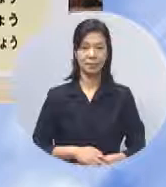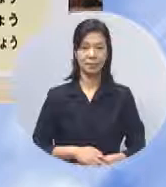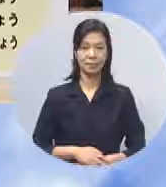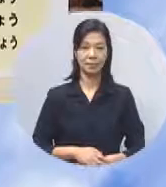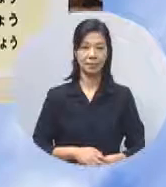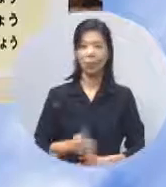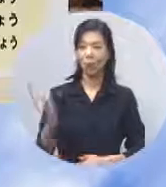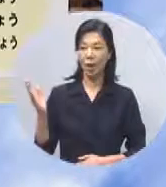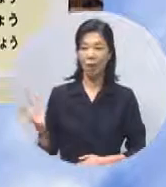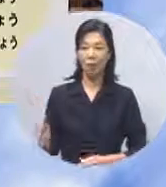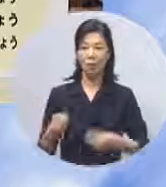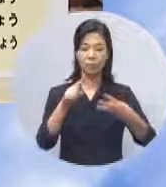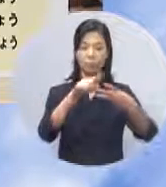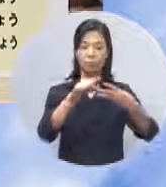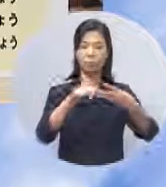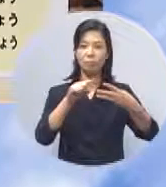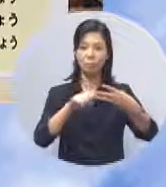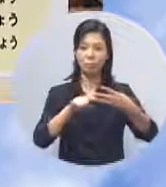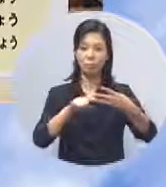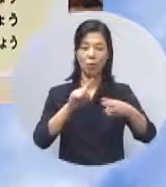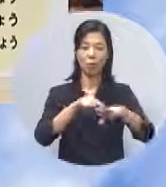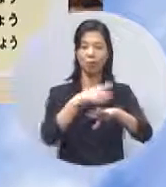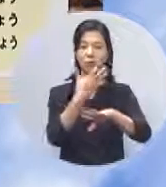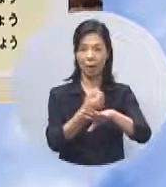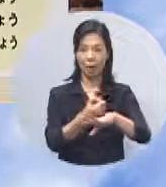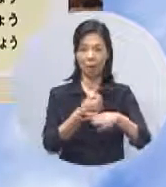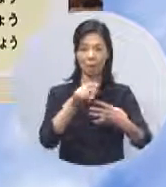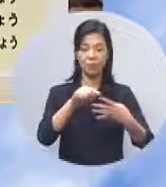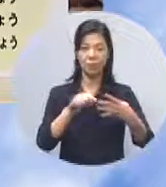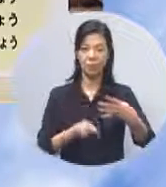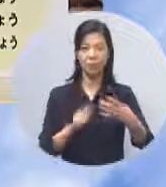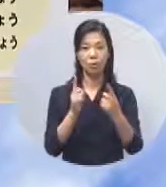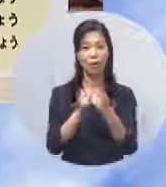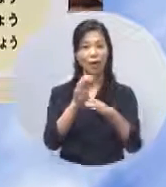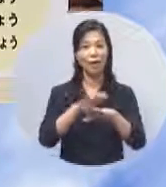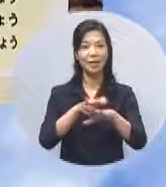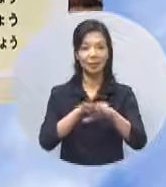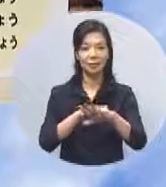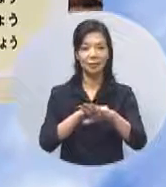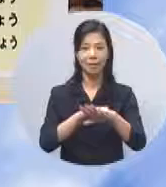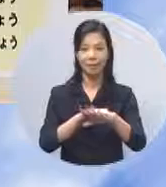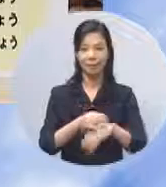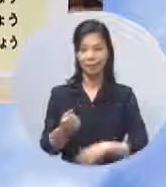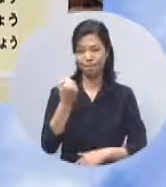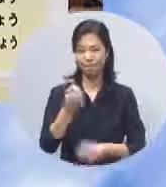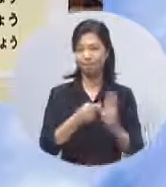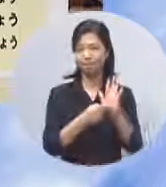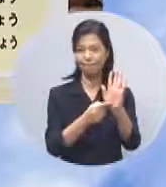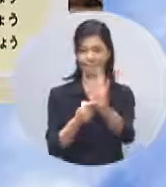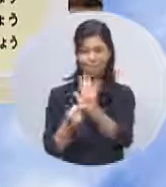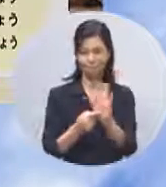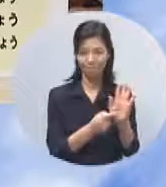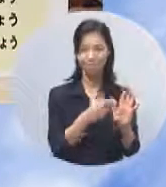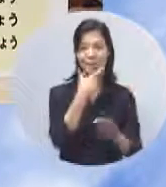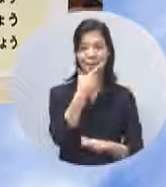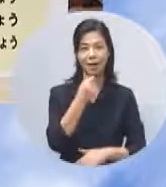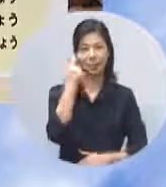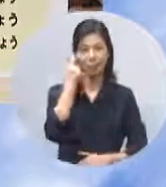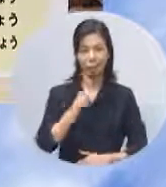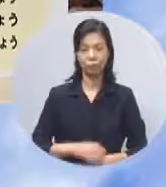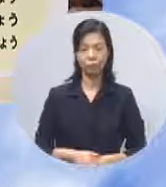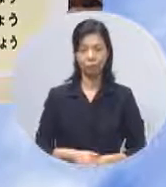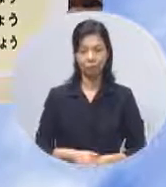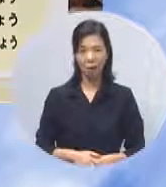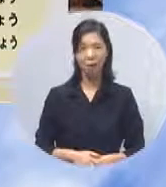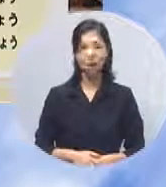これらの3つの習慣と4つの対策を重点的に訴えていきたいと思っています。 どれも